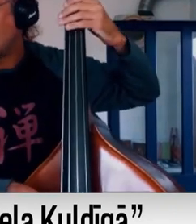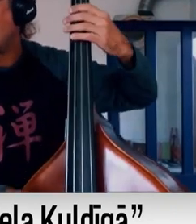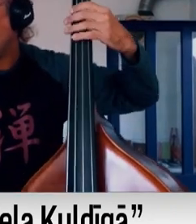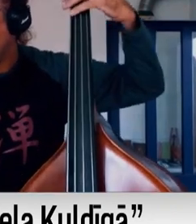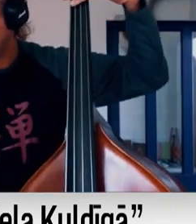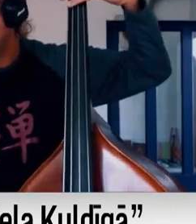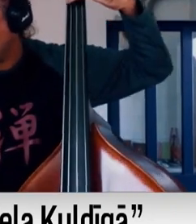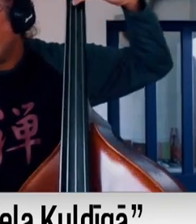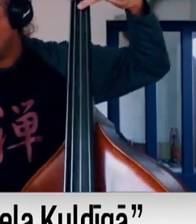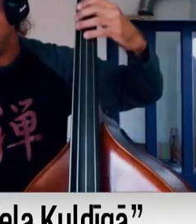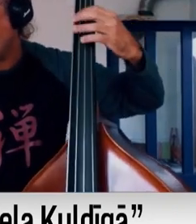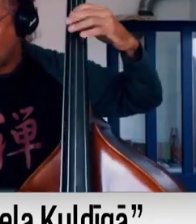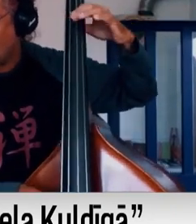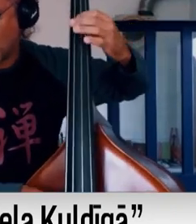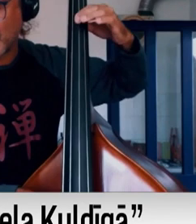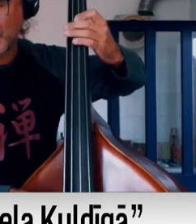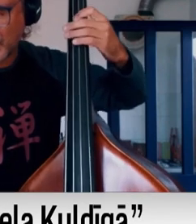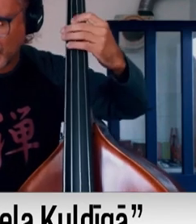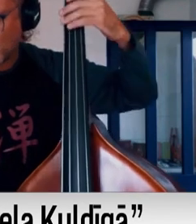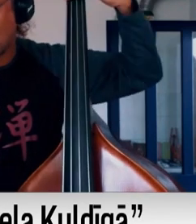ziedošā rāds laukumā